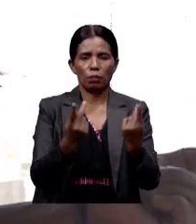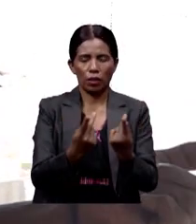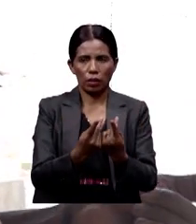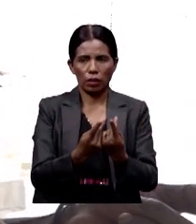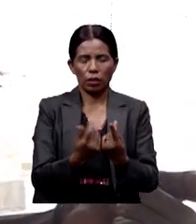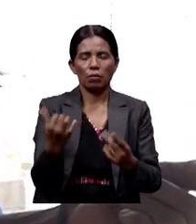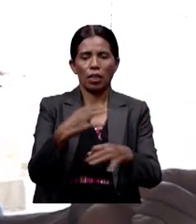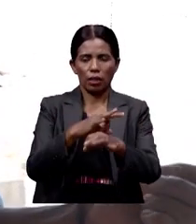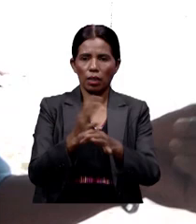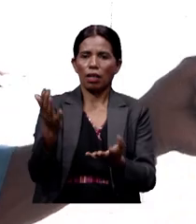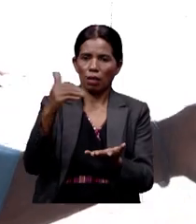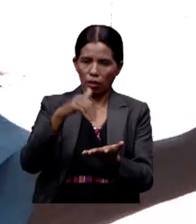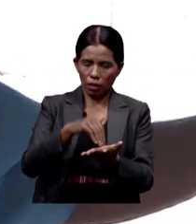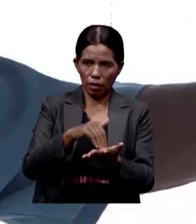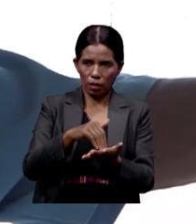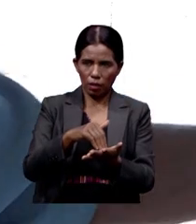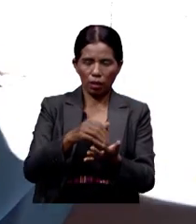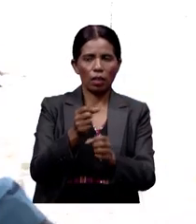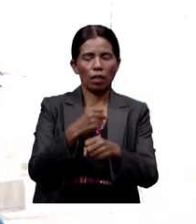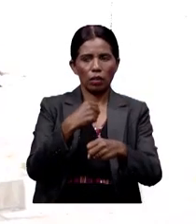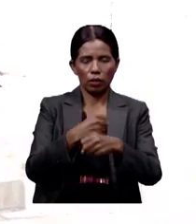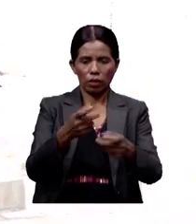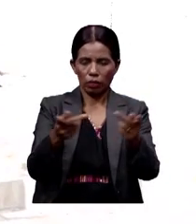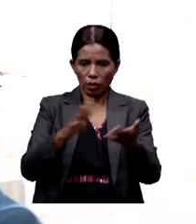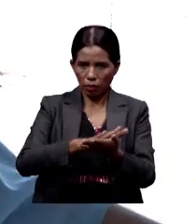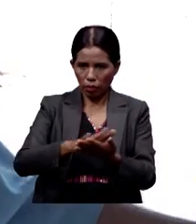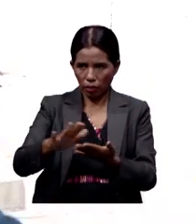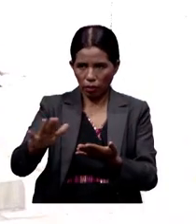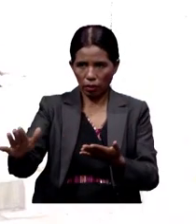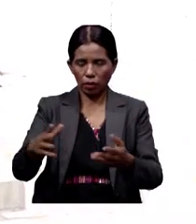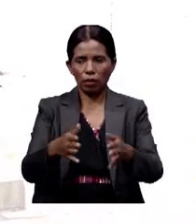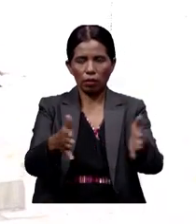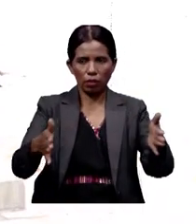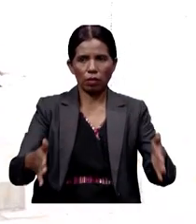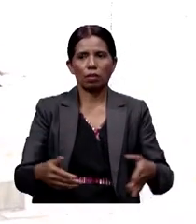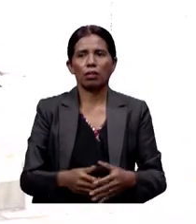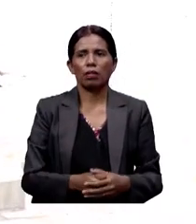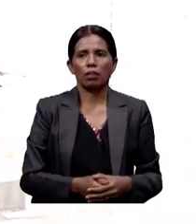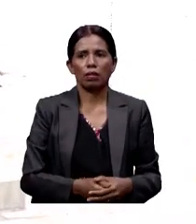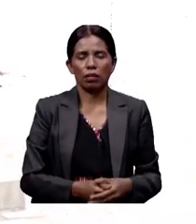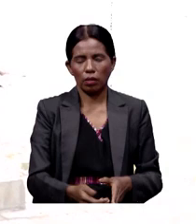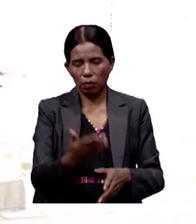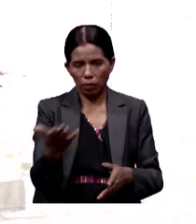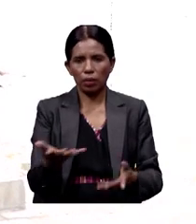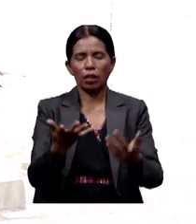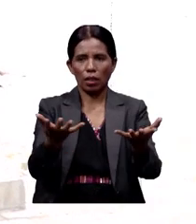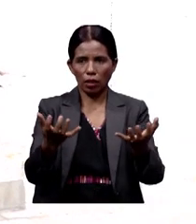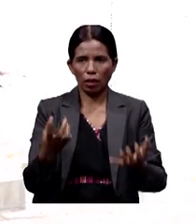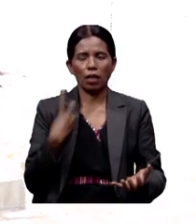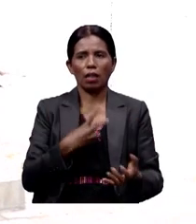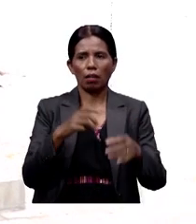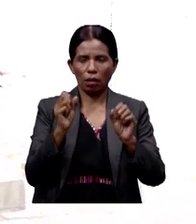mai rehabilita Halo tia nene, ami nahe tia ve batu mera ne, au dian lai, tabo sira kara. Ami